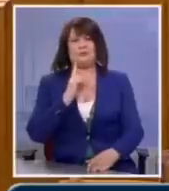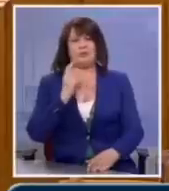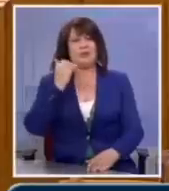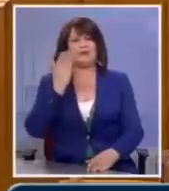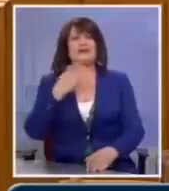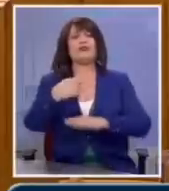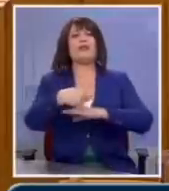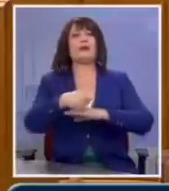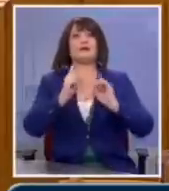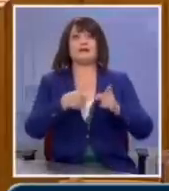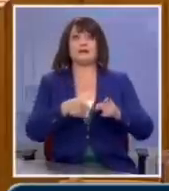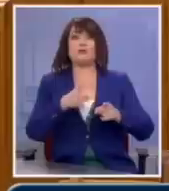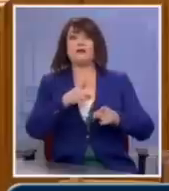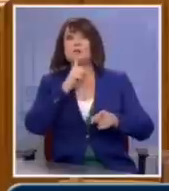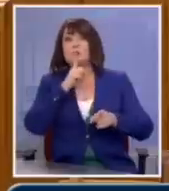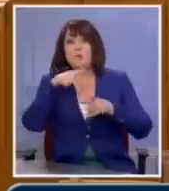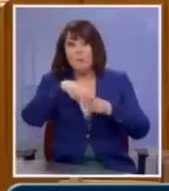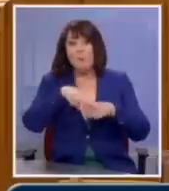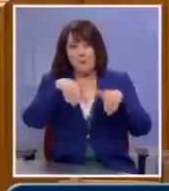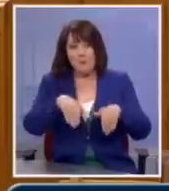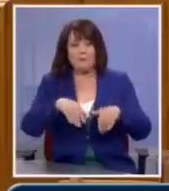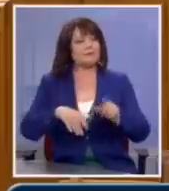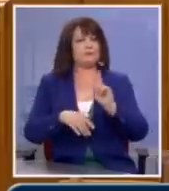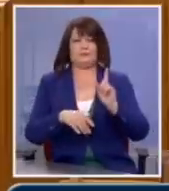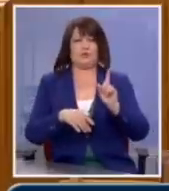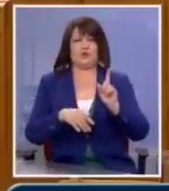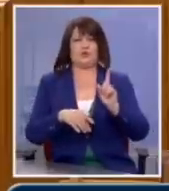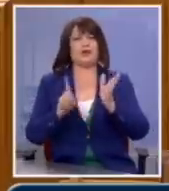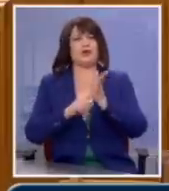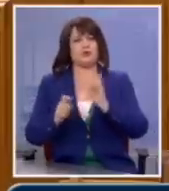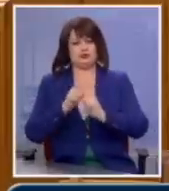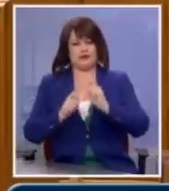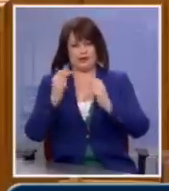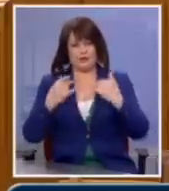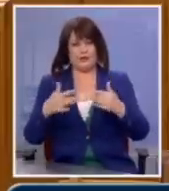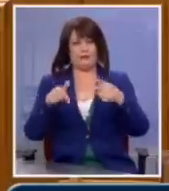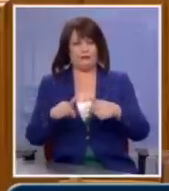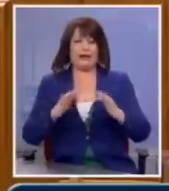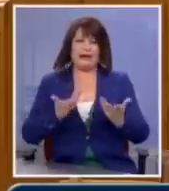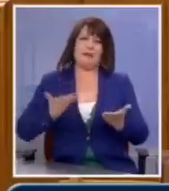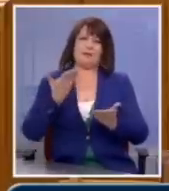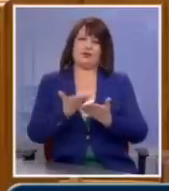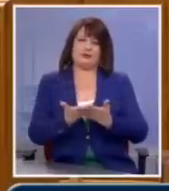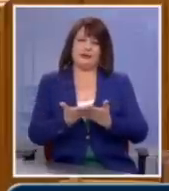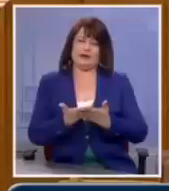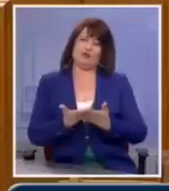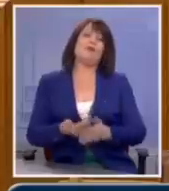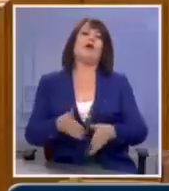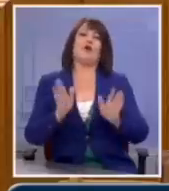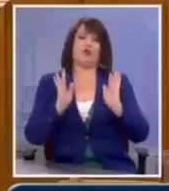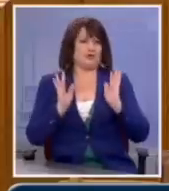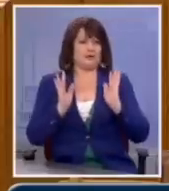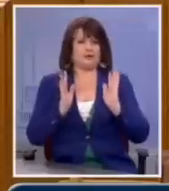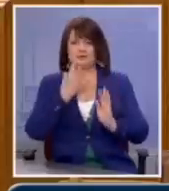δικαστική εξουσία είτε σαν κυβέρνηση, σαν εκτελεστική εξουσία είτε να το προτείνουμε και αυτό στην νομοθετική